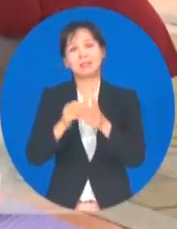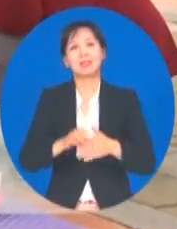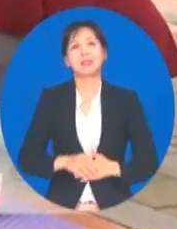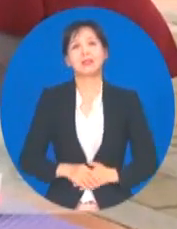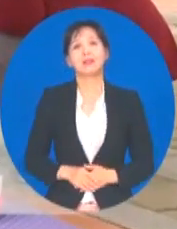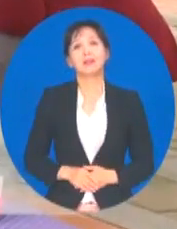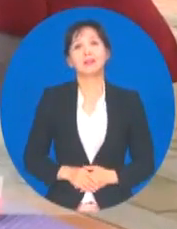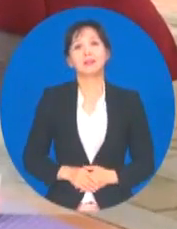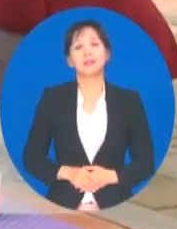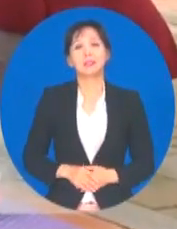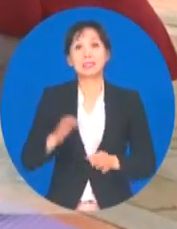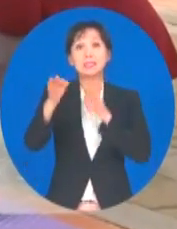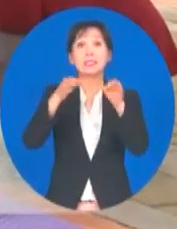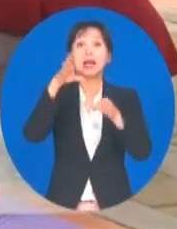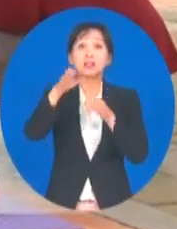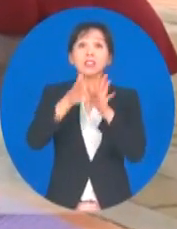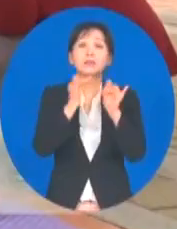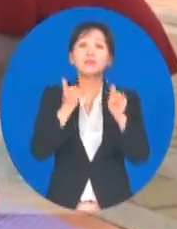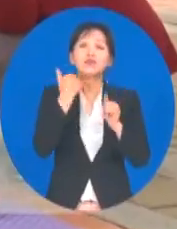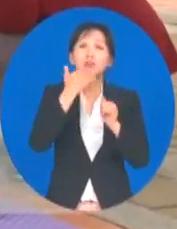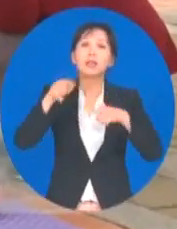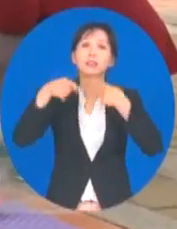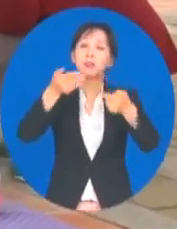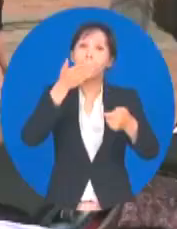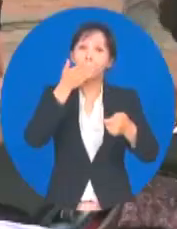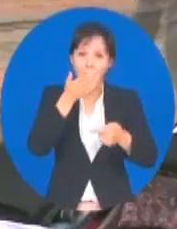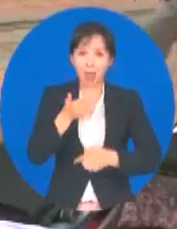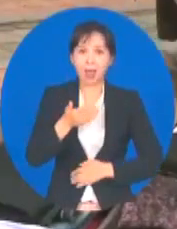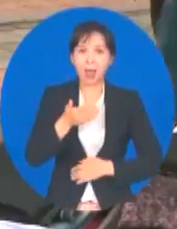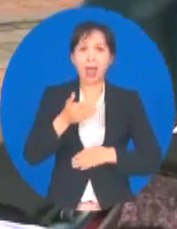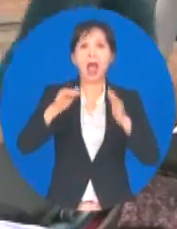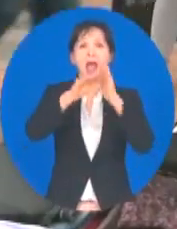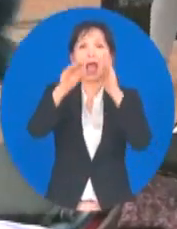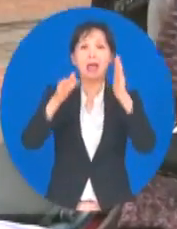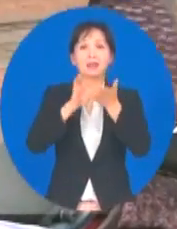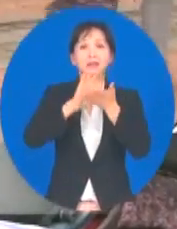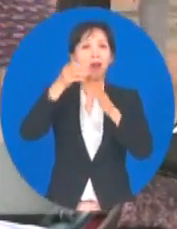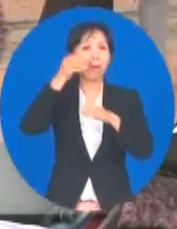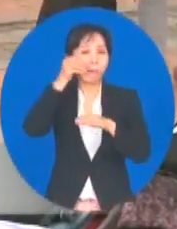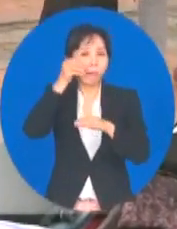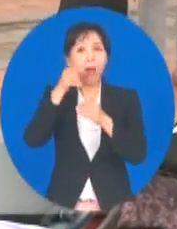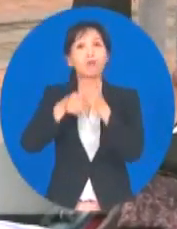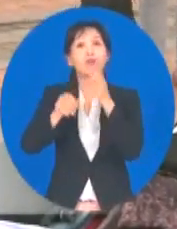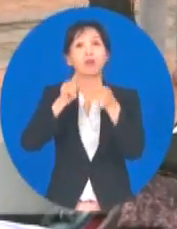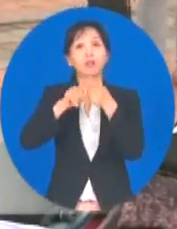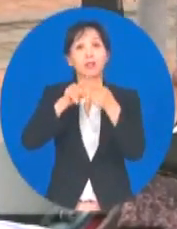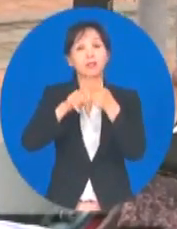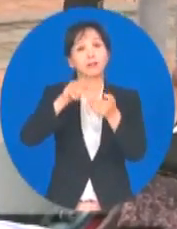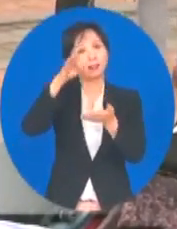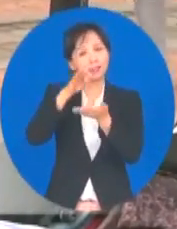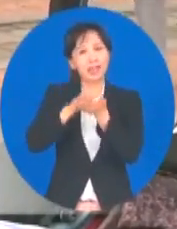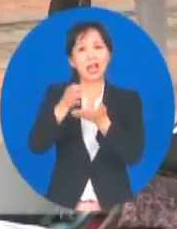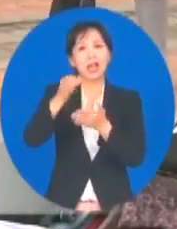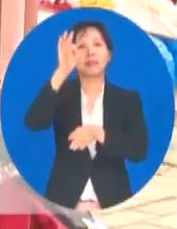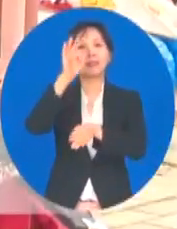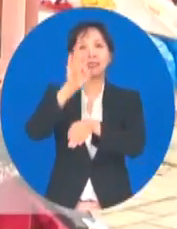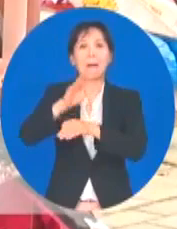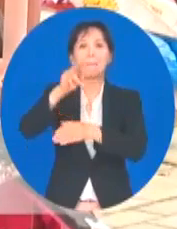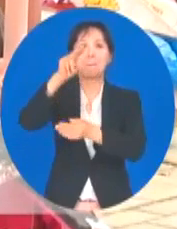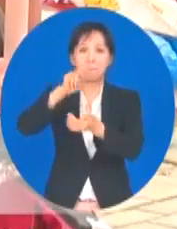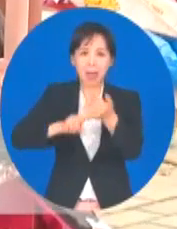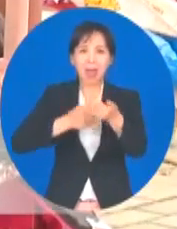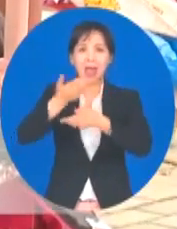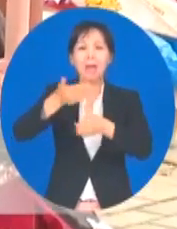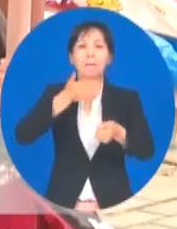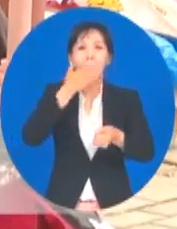2시입니다. 장터에는 시민 누구나 참여 가능하며 가정에서 안 쓰는 물건들을 저렴한 가격에 사고 팔 수